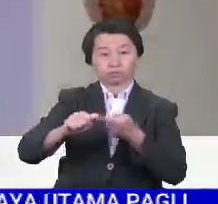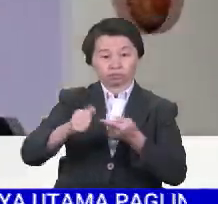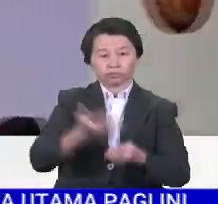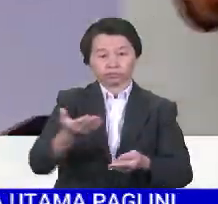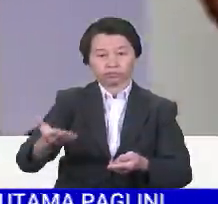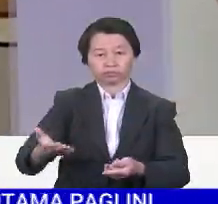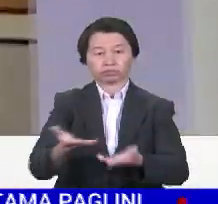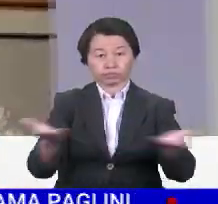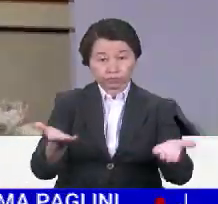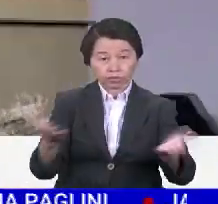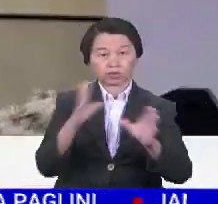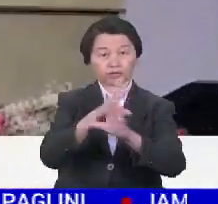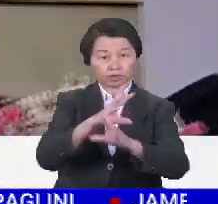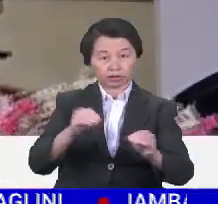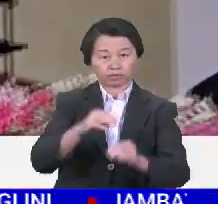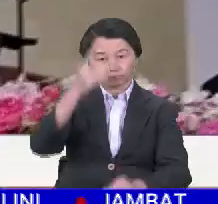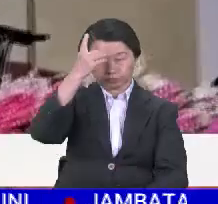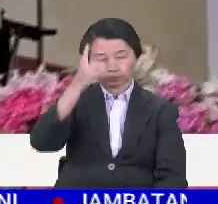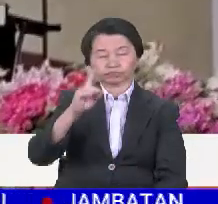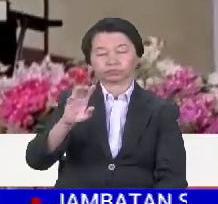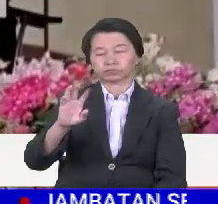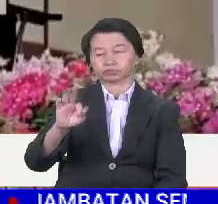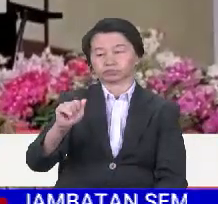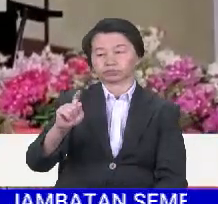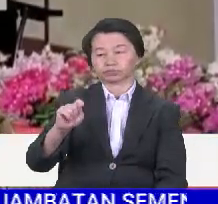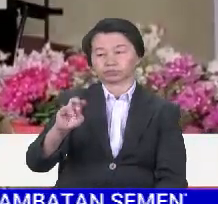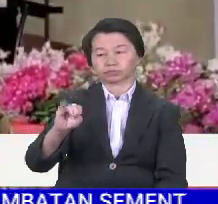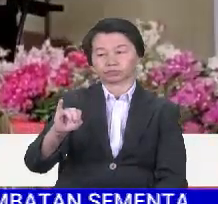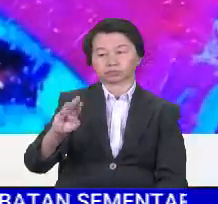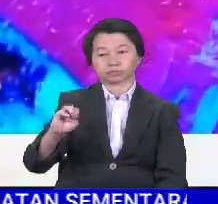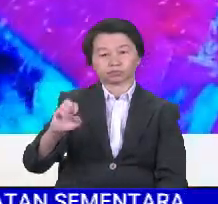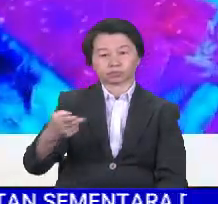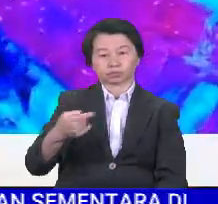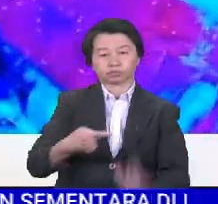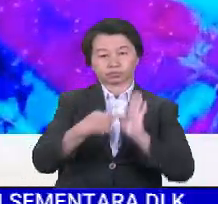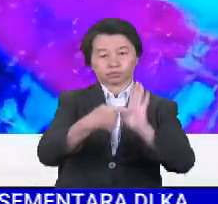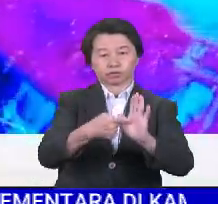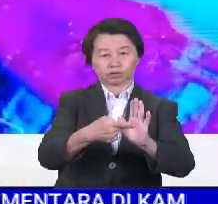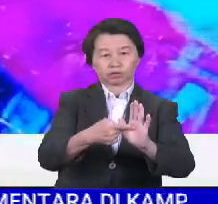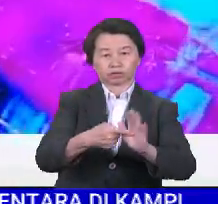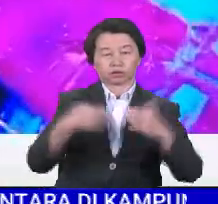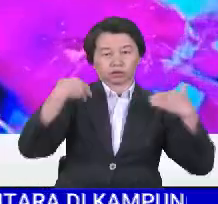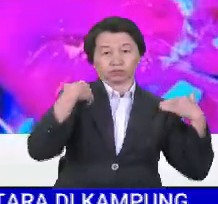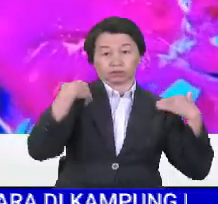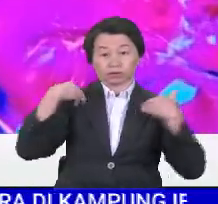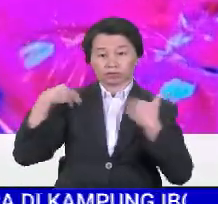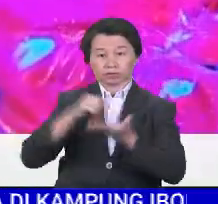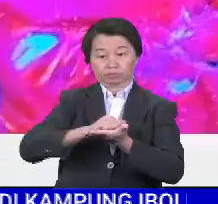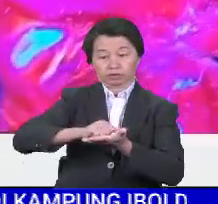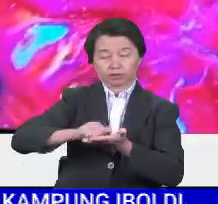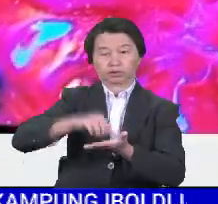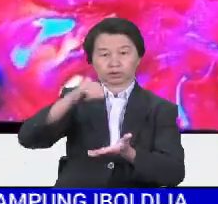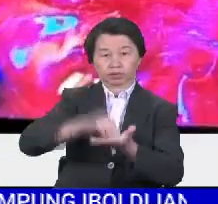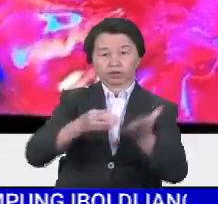produk tempatan Sarawak. Dato' Sri Fatimah Abdullah berkata demikian sempena pertunjukan fesyen batik linut di Miri